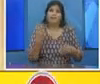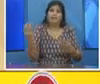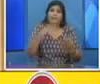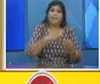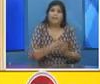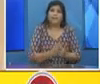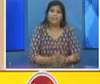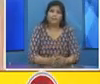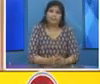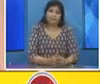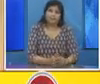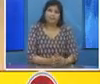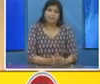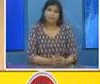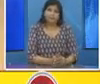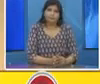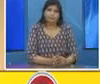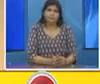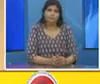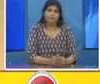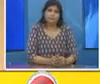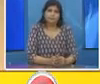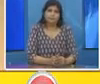स्पृष्टः सौरभम लभते